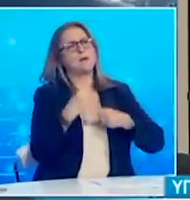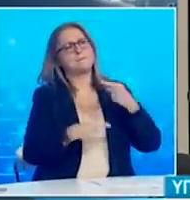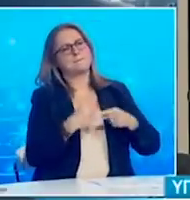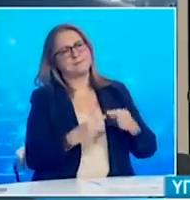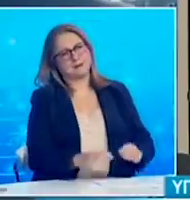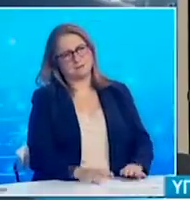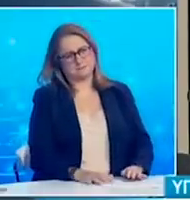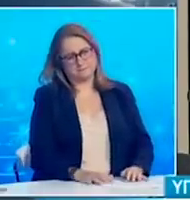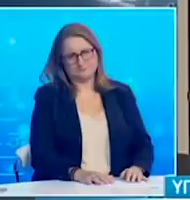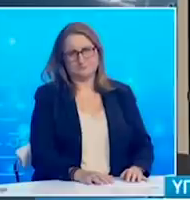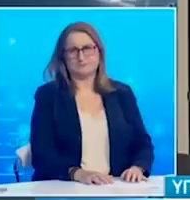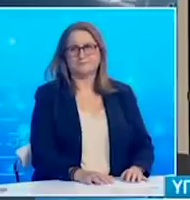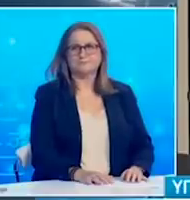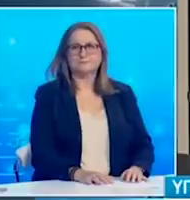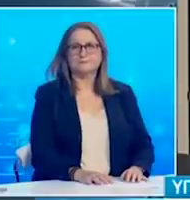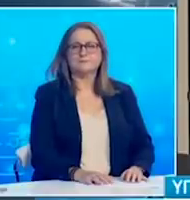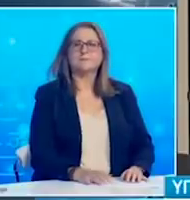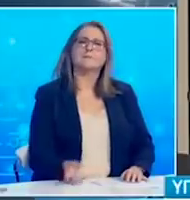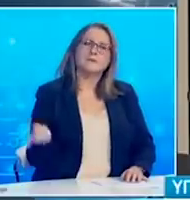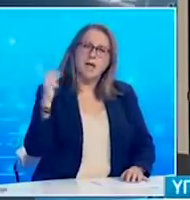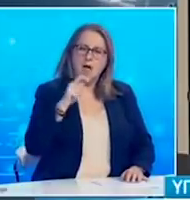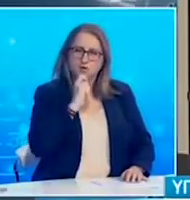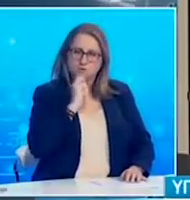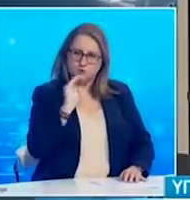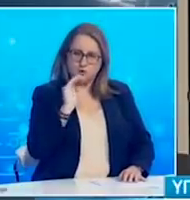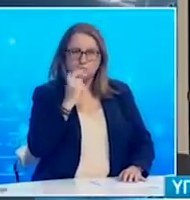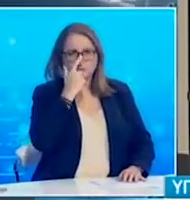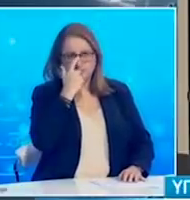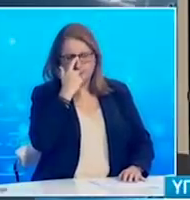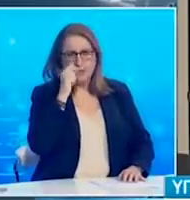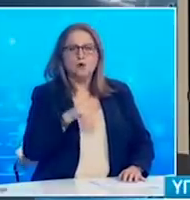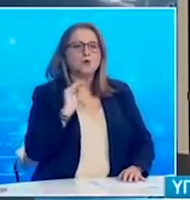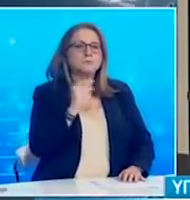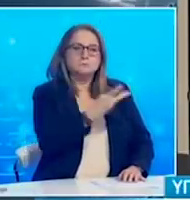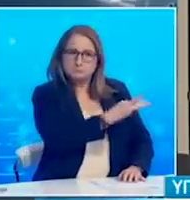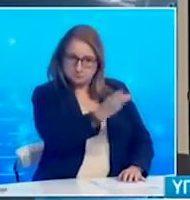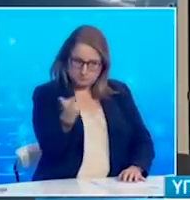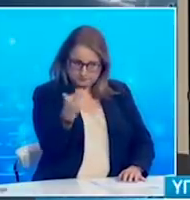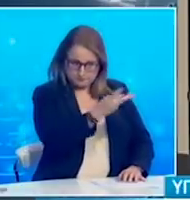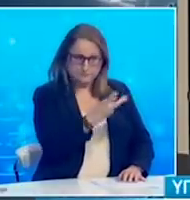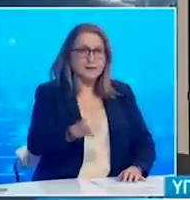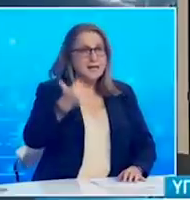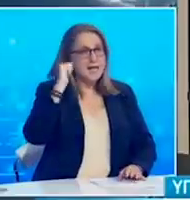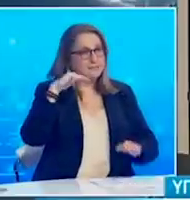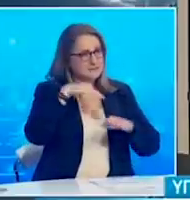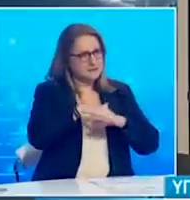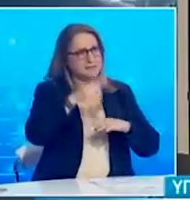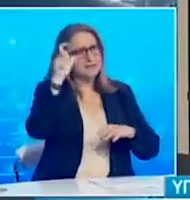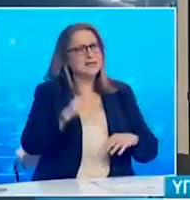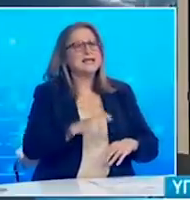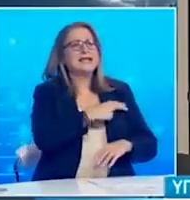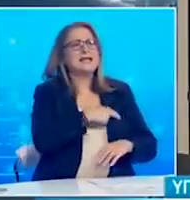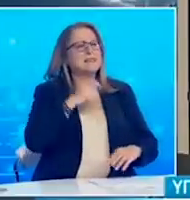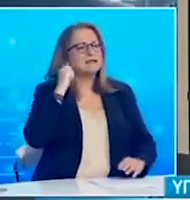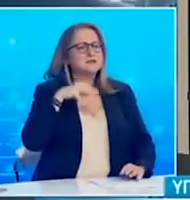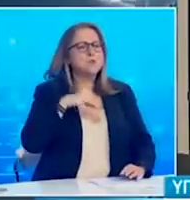Ο κ. Νικής από την ιστοσελίδα Βάιος. Το ερώτημά μου αφορά και τους τρεις σας. Χθες το βράδυ, ο καθηγητής Ηλίας Μόσχερος, η